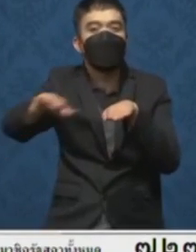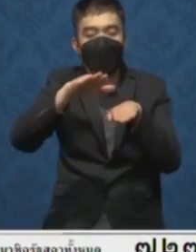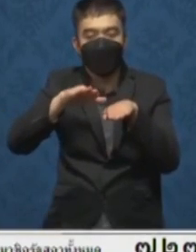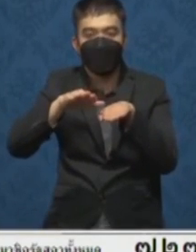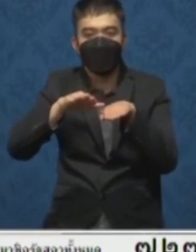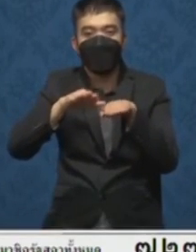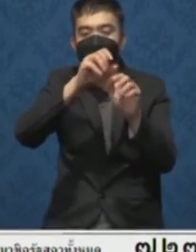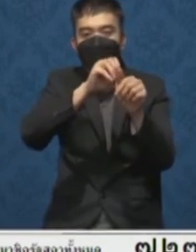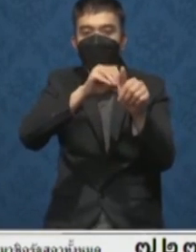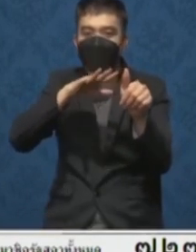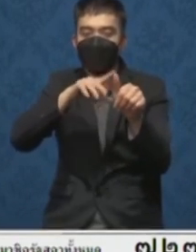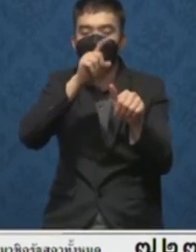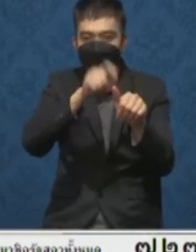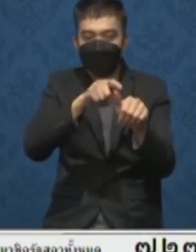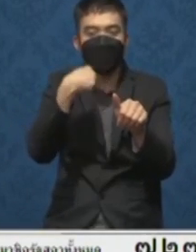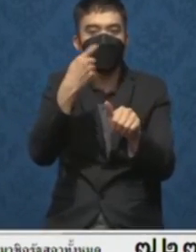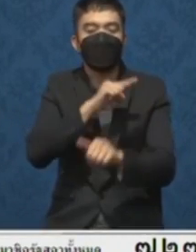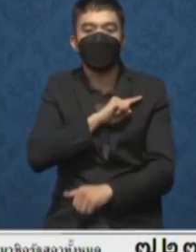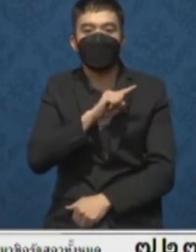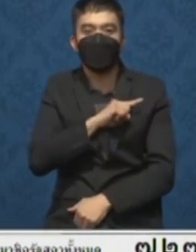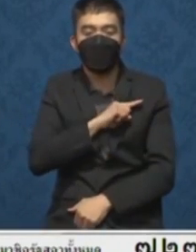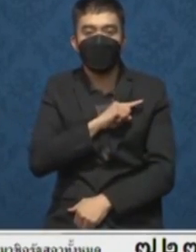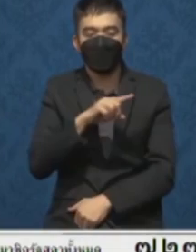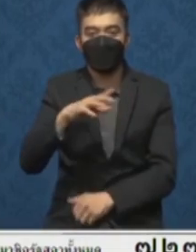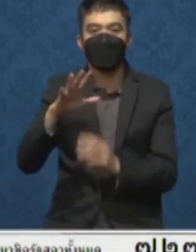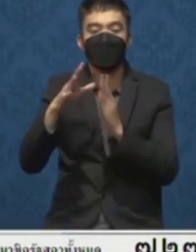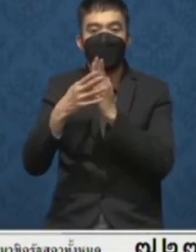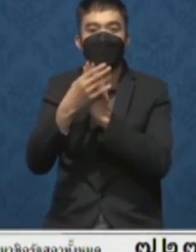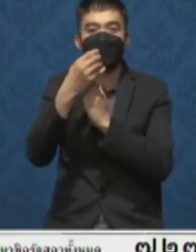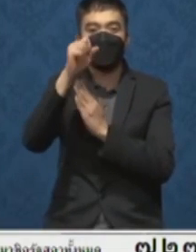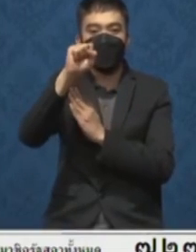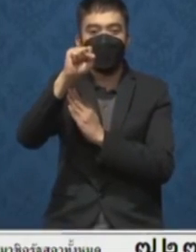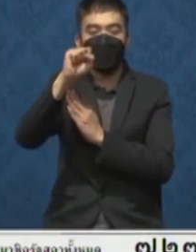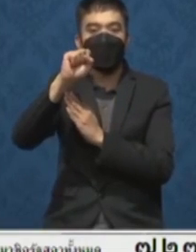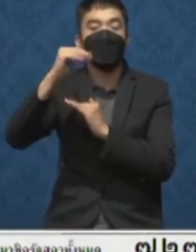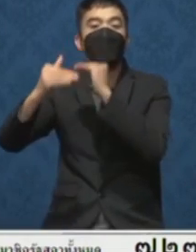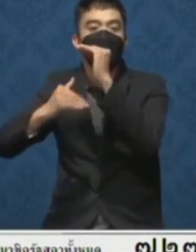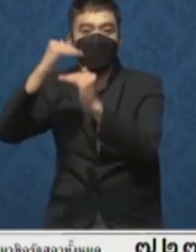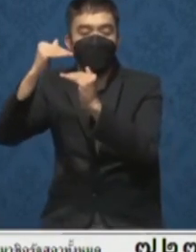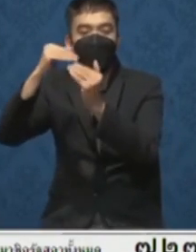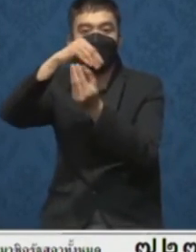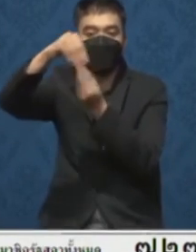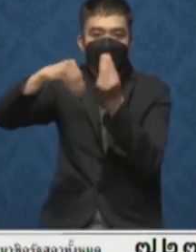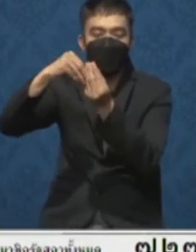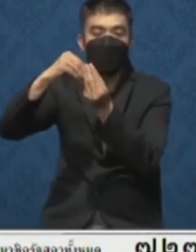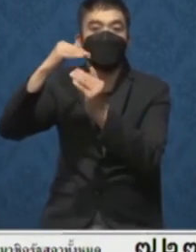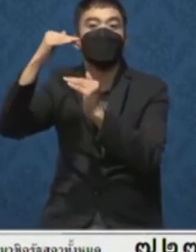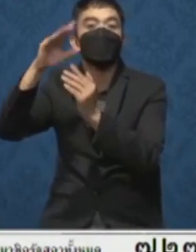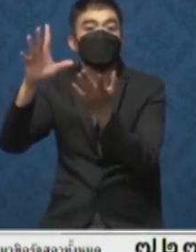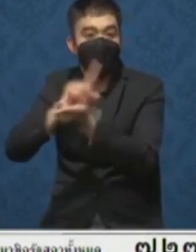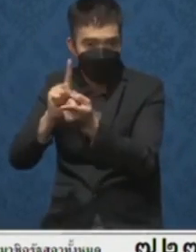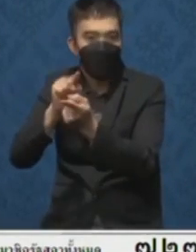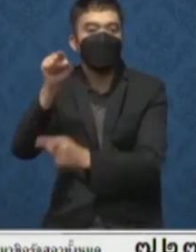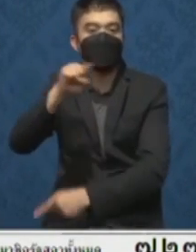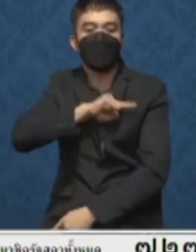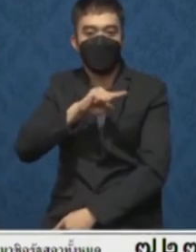นนะครับก็คือสภาพัทยงคมทำหนาที่ต่เนองไปส่นน่